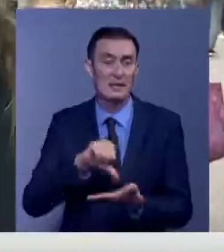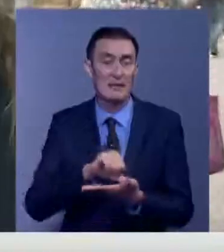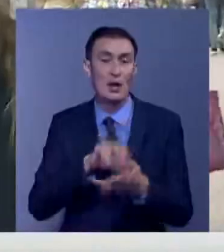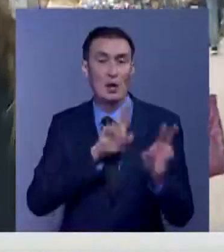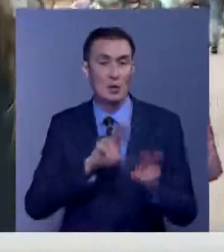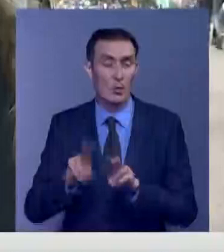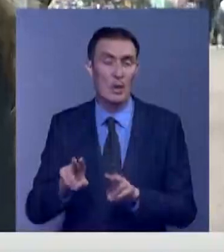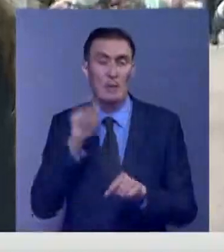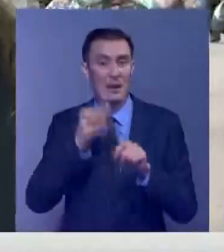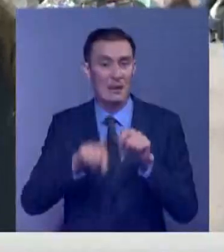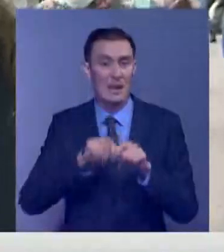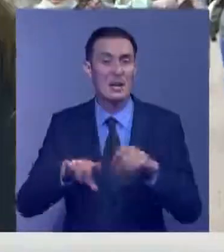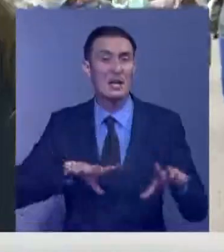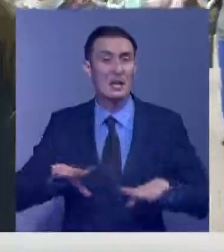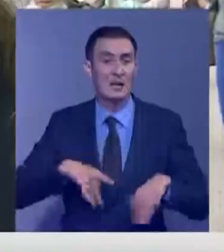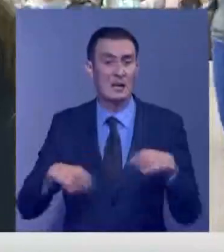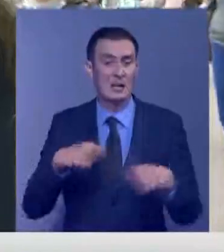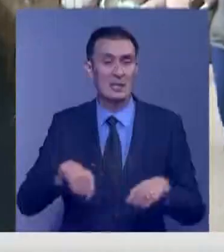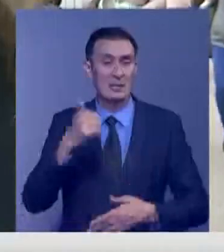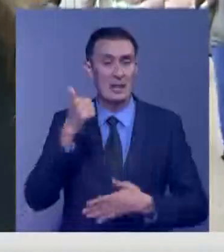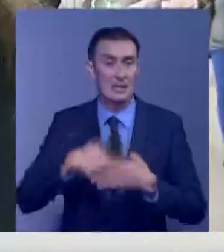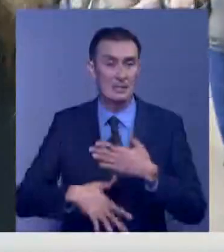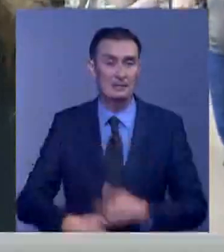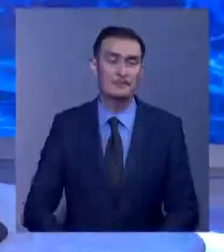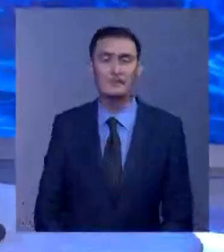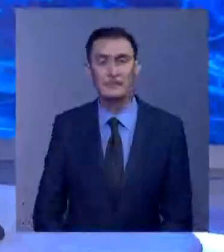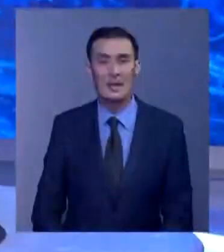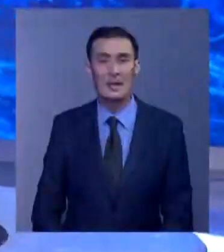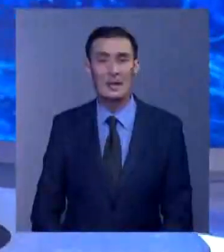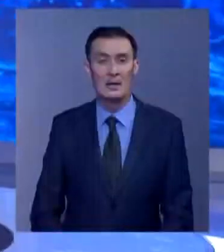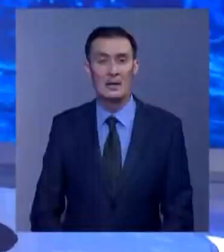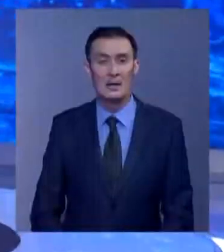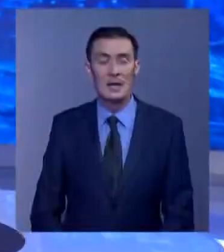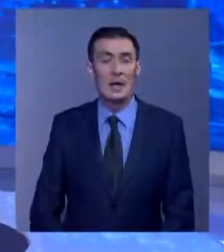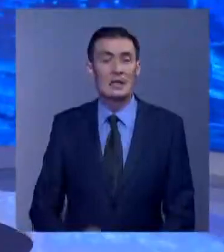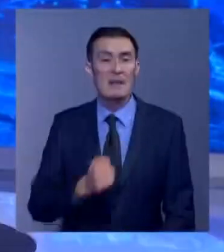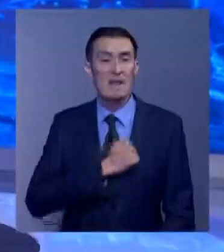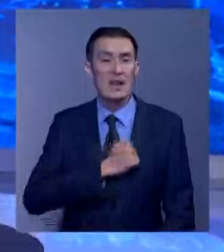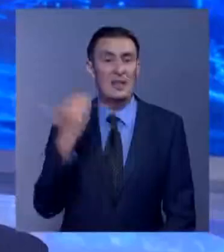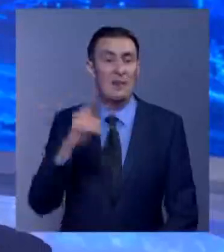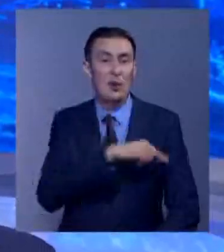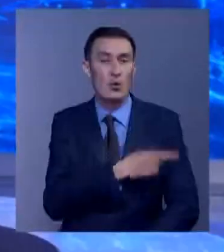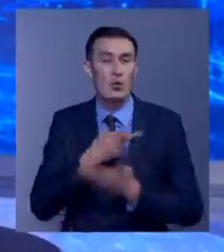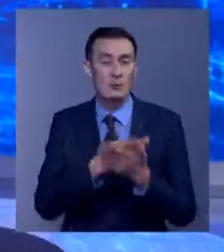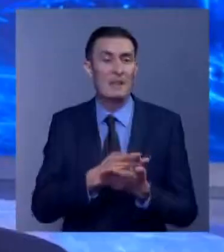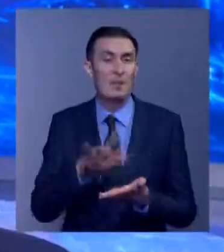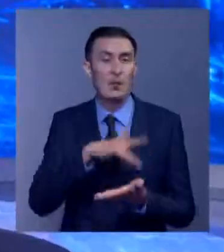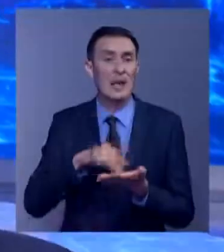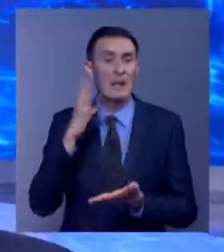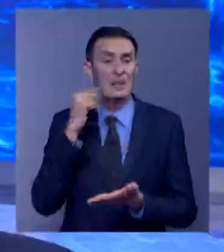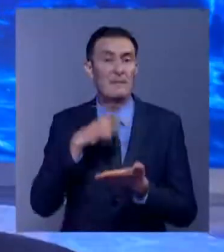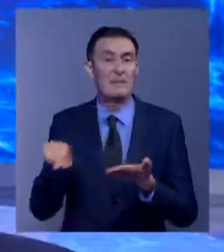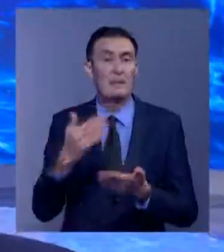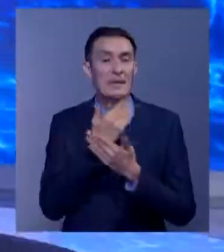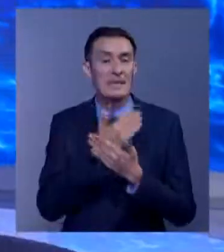общественного контроля, проверяли сегодня рынки столицы. Из военного госпиталя в Алматы выписали последнего